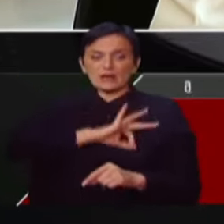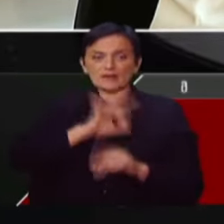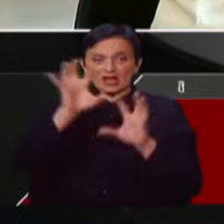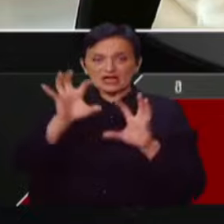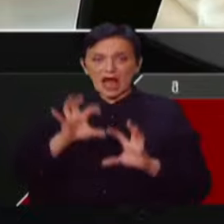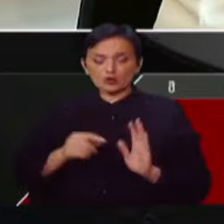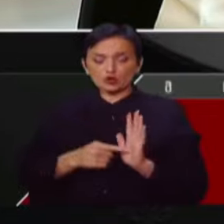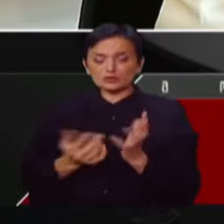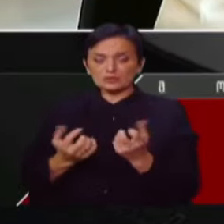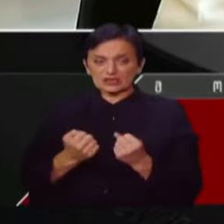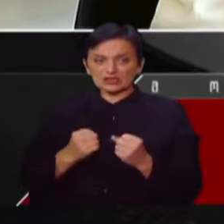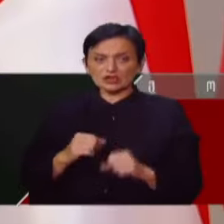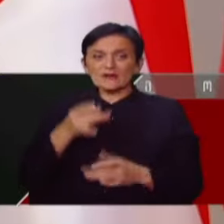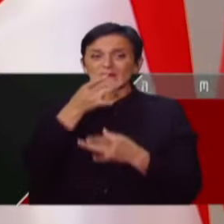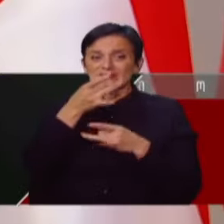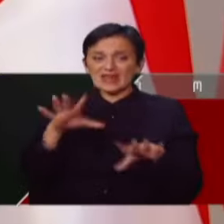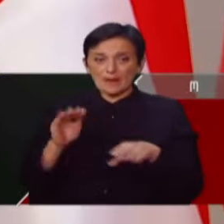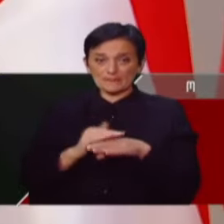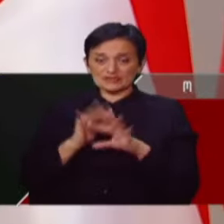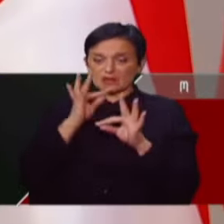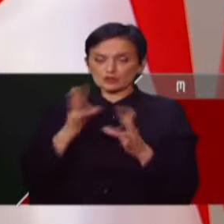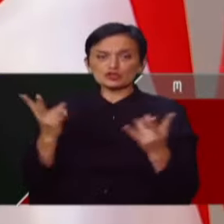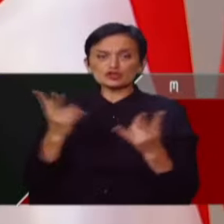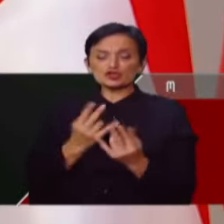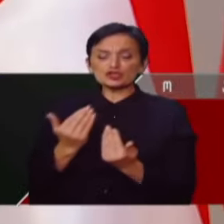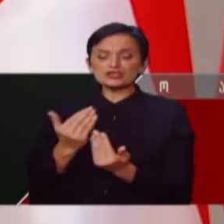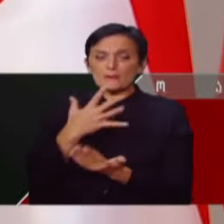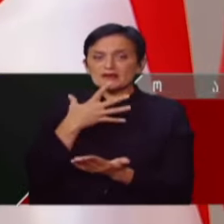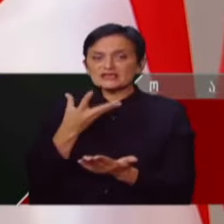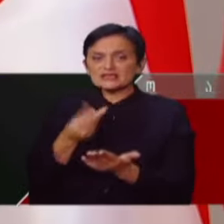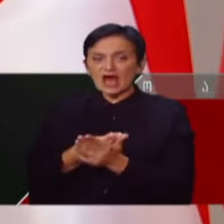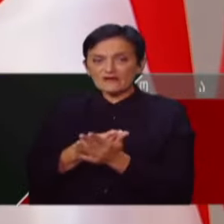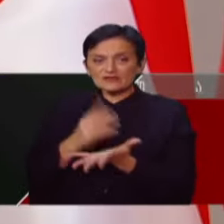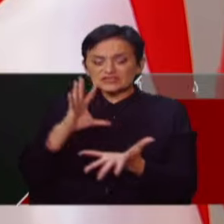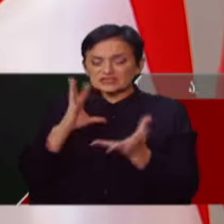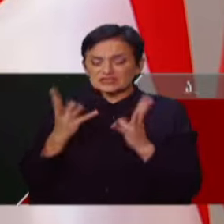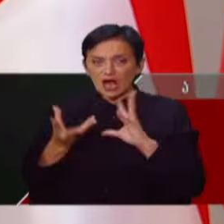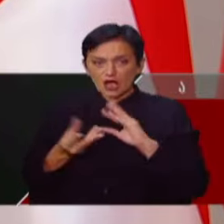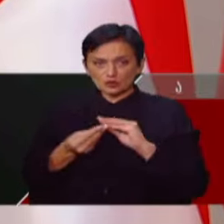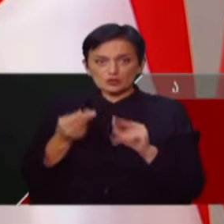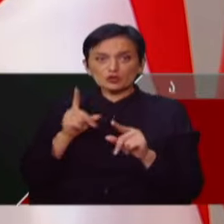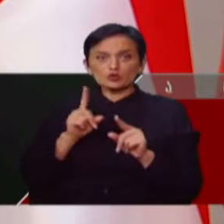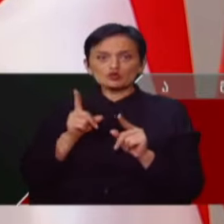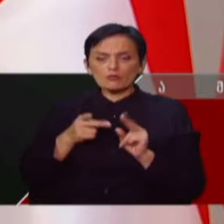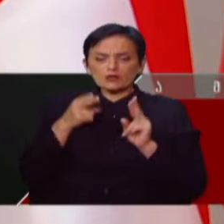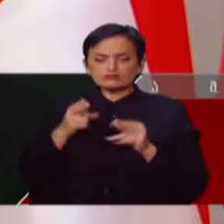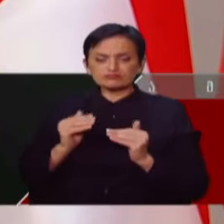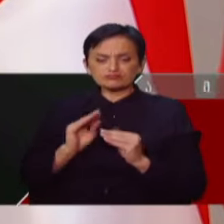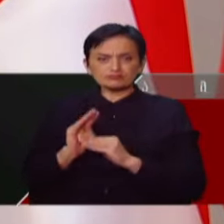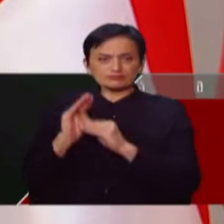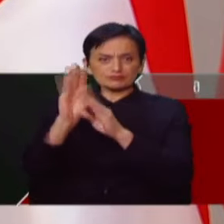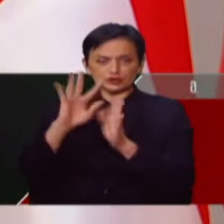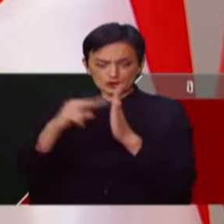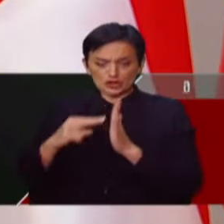კანონები მიიღოს. ნებისმიერ ამნისტიას სჭირდება თავისი ანალიზი კრიმინოგენური მდგომარეობის შეფასება.